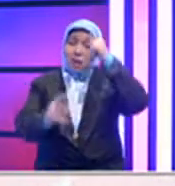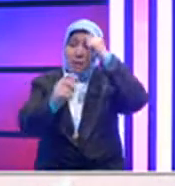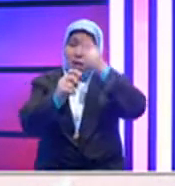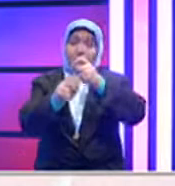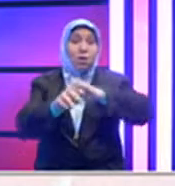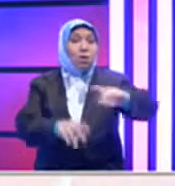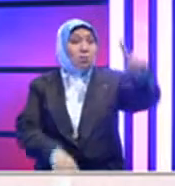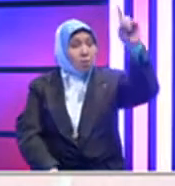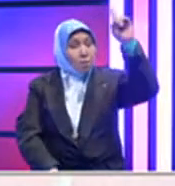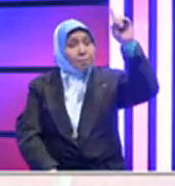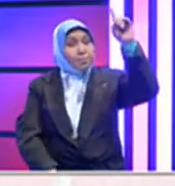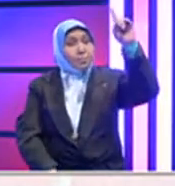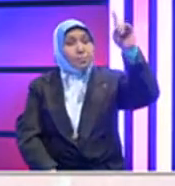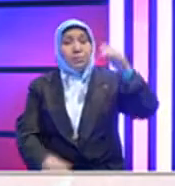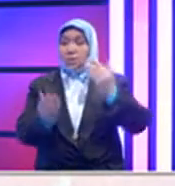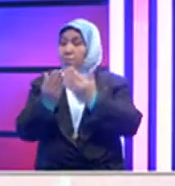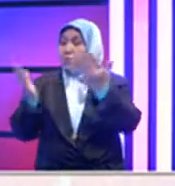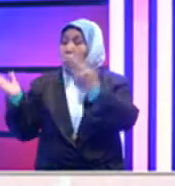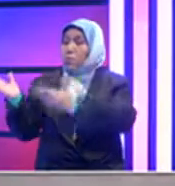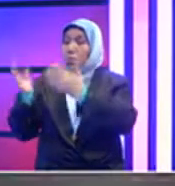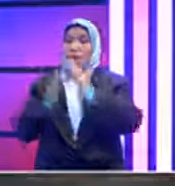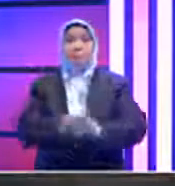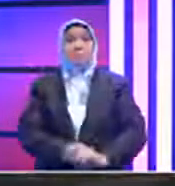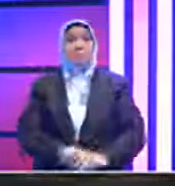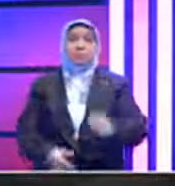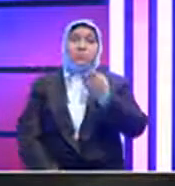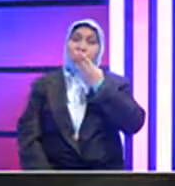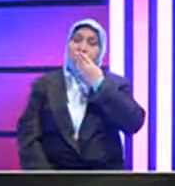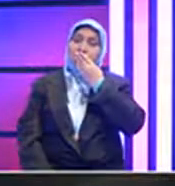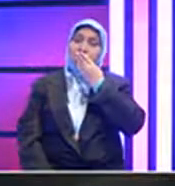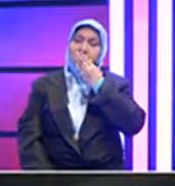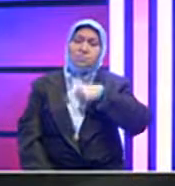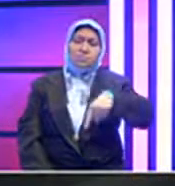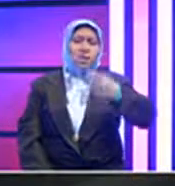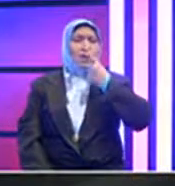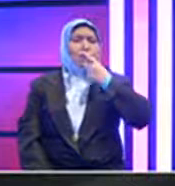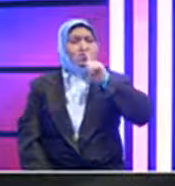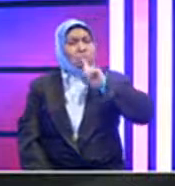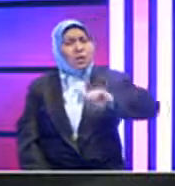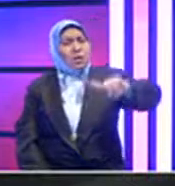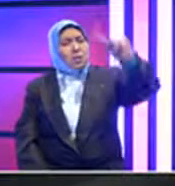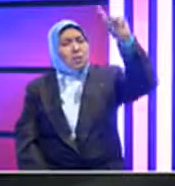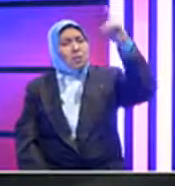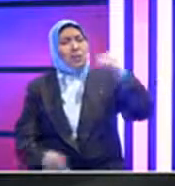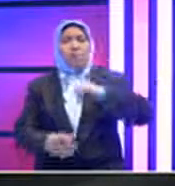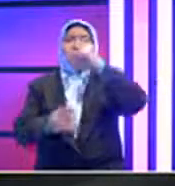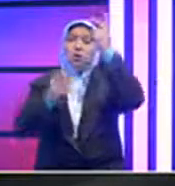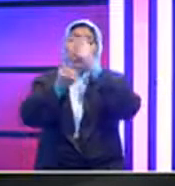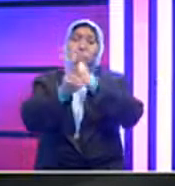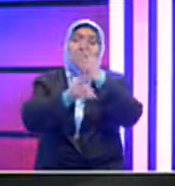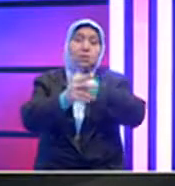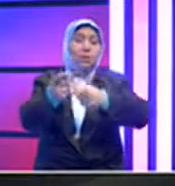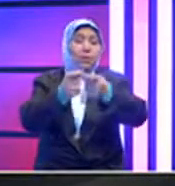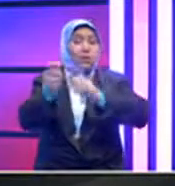kepada Allah subhanahuwata'ala gitu doang Yes Bismillahirrohmanirrohim Alhamdulillahirobbil alamin